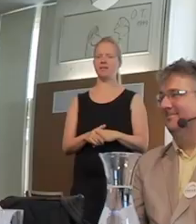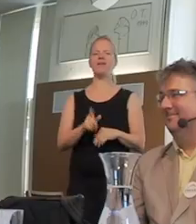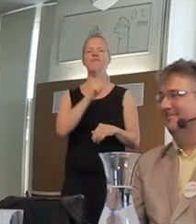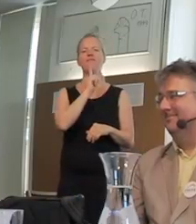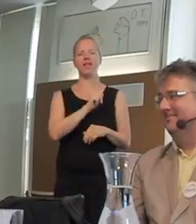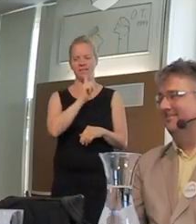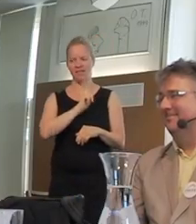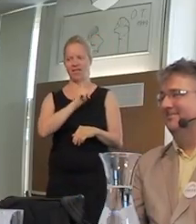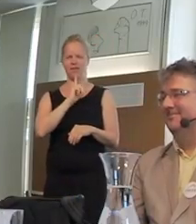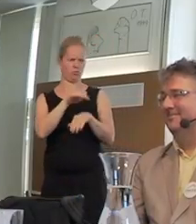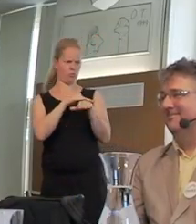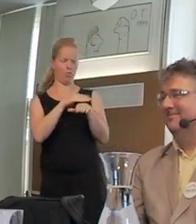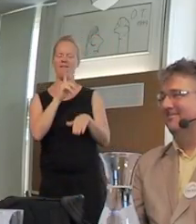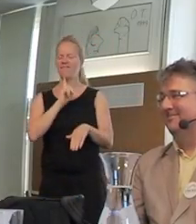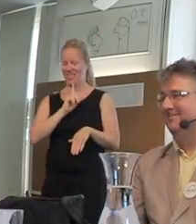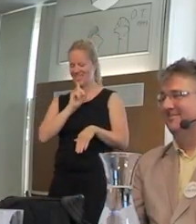Wenige Role Models.